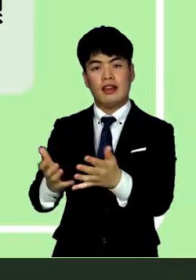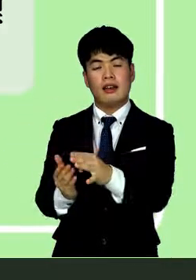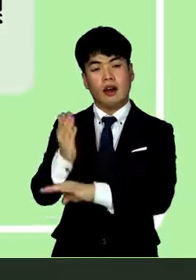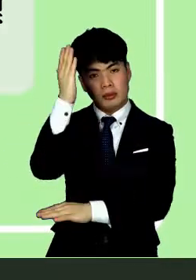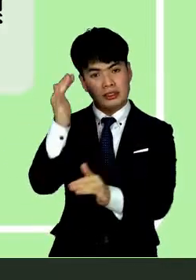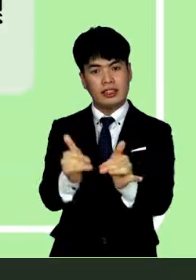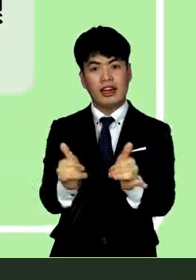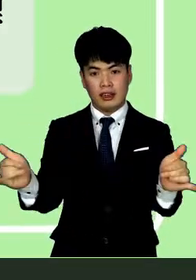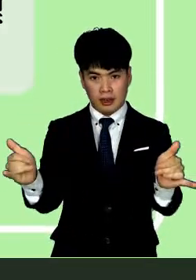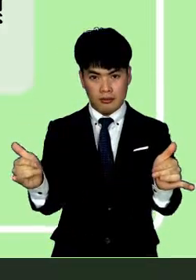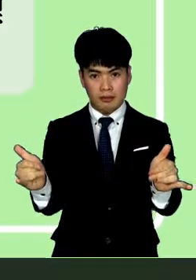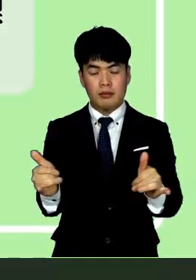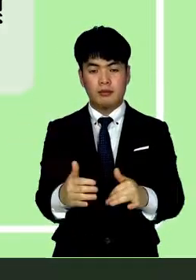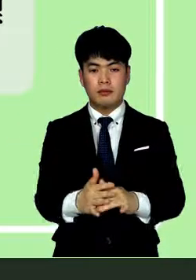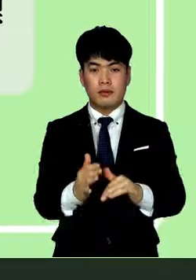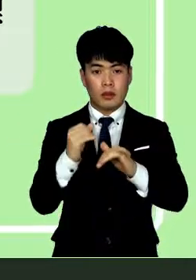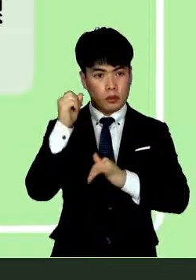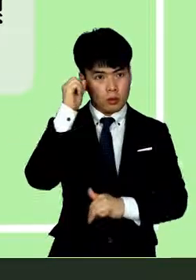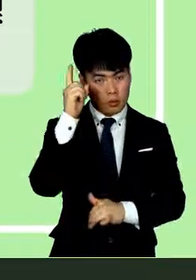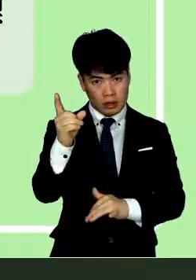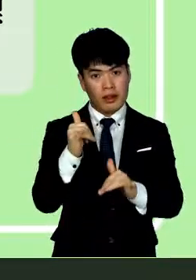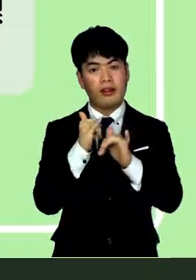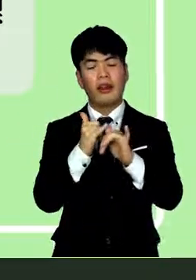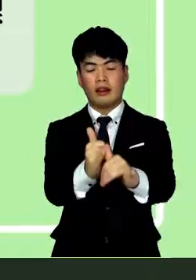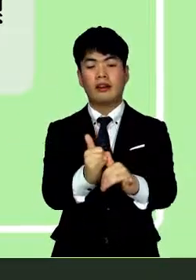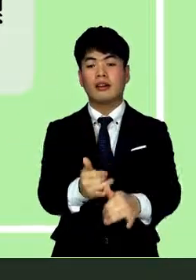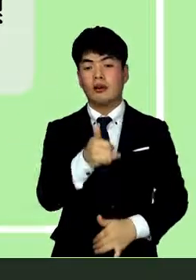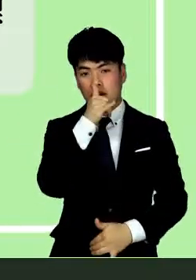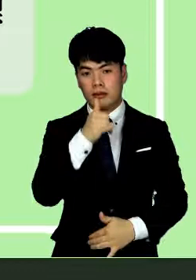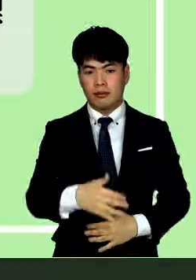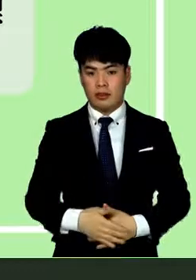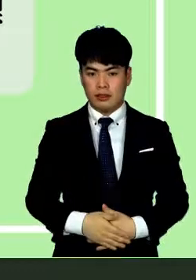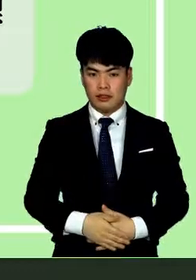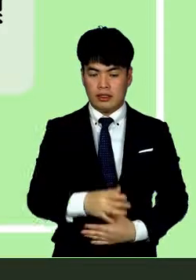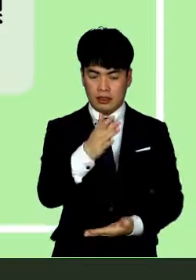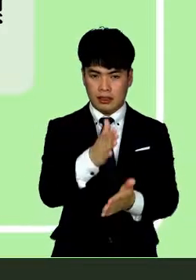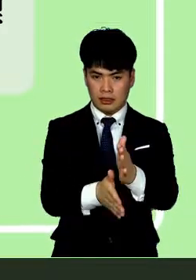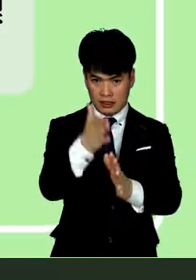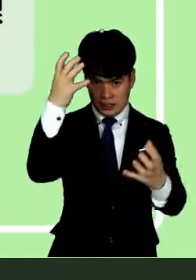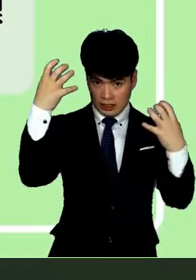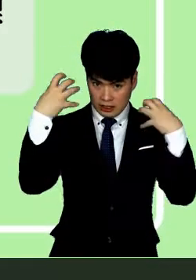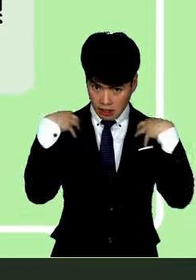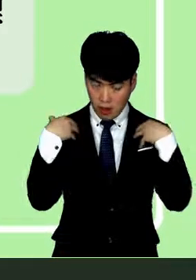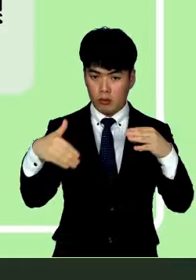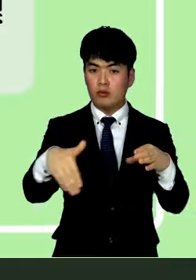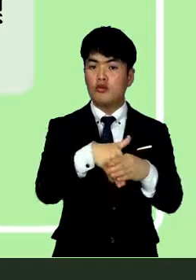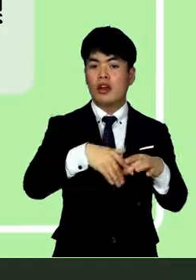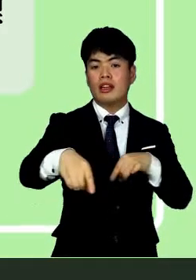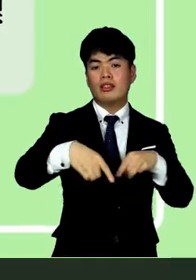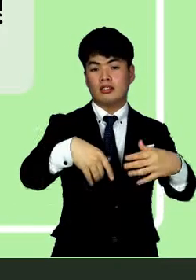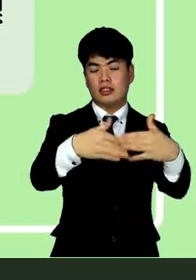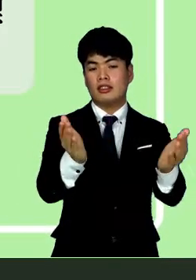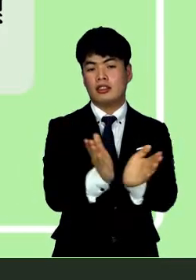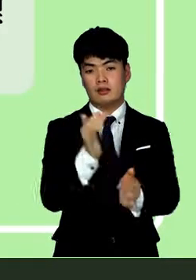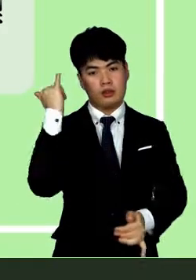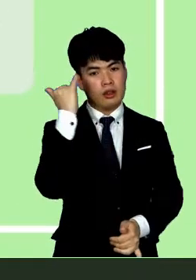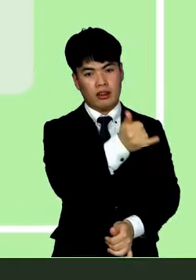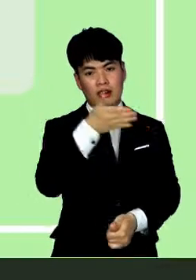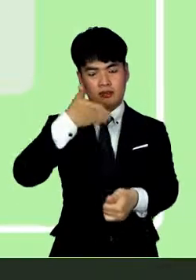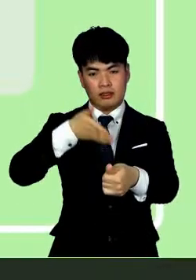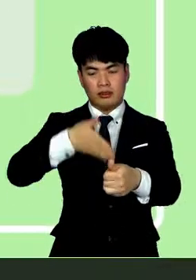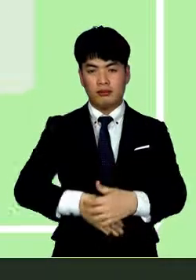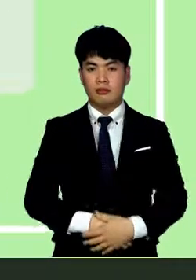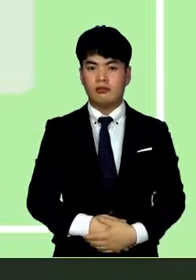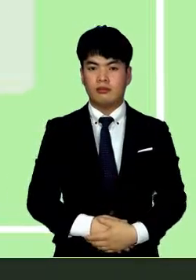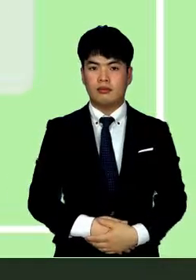기여한 공로가 있어야 합니다. 보다 자세한 사항은 시청 문화관광과 문화정책팀으로 문의하면 안내받을 수 있습니다.